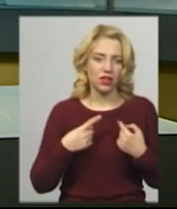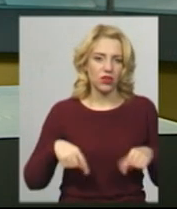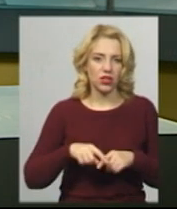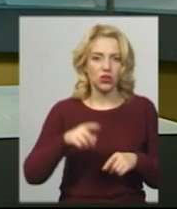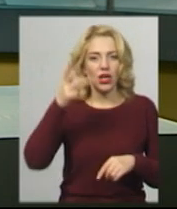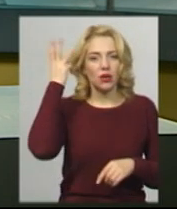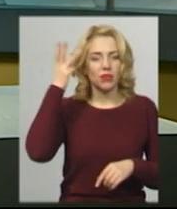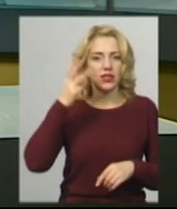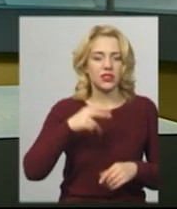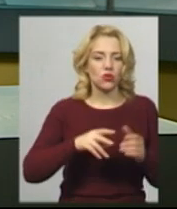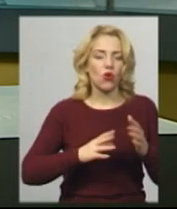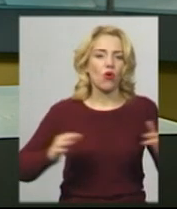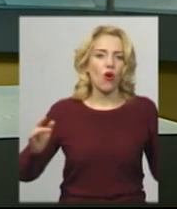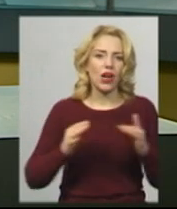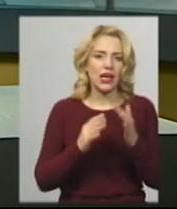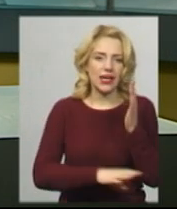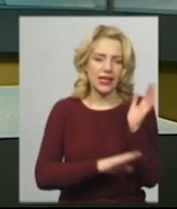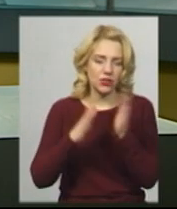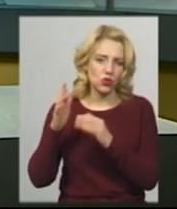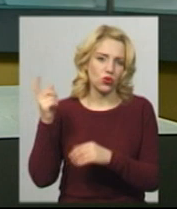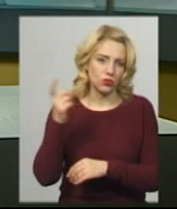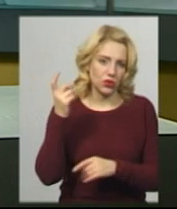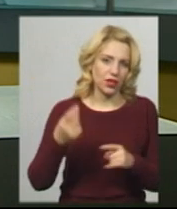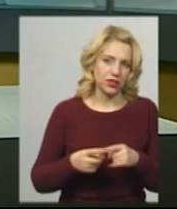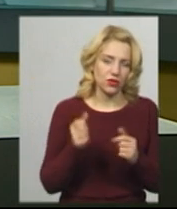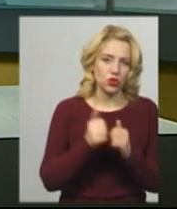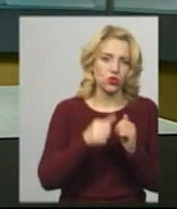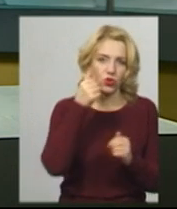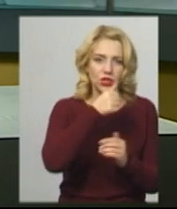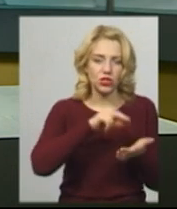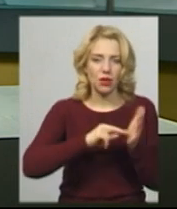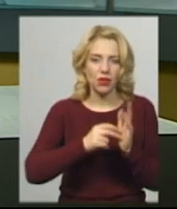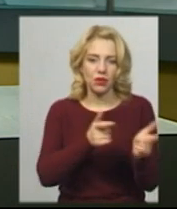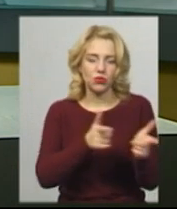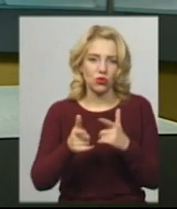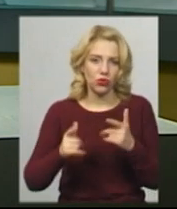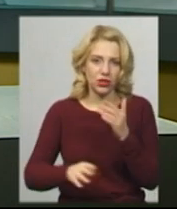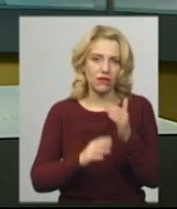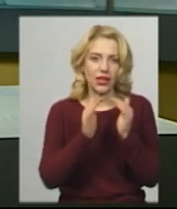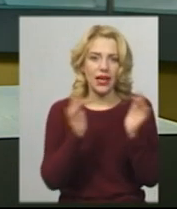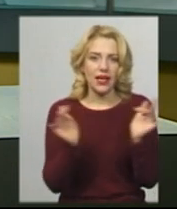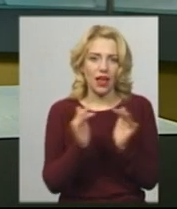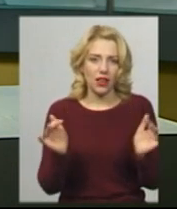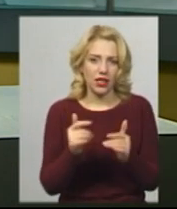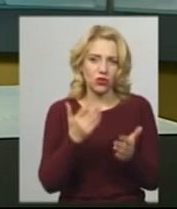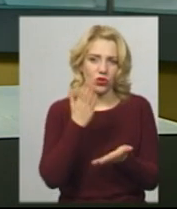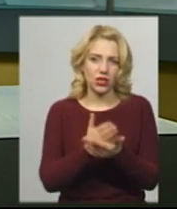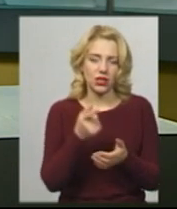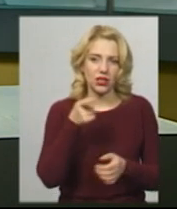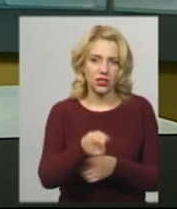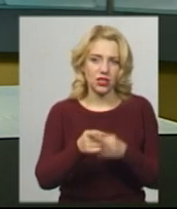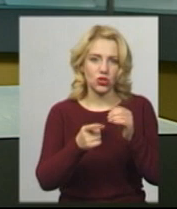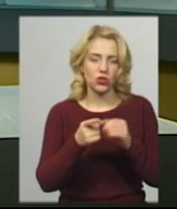лісомисливського господарства Сергій Гришак. За його словами, щорічний план по заготівлі ялинок Хмельницького лісгоспу становить